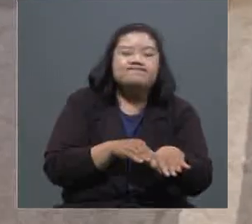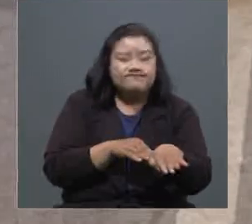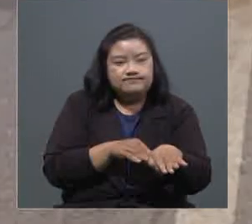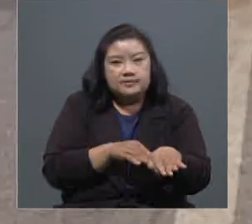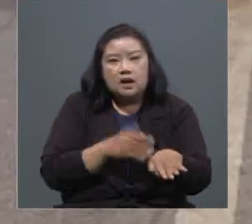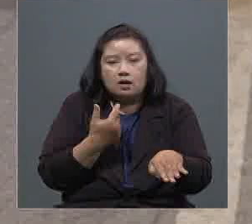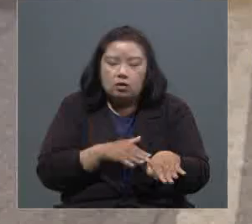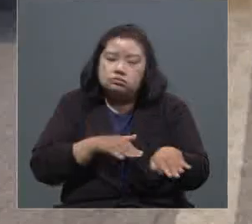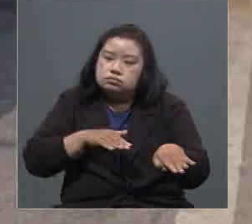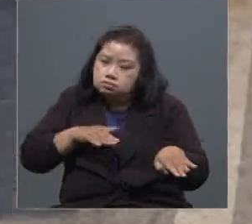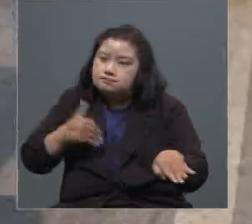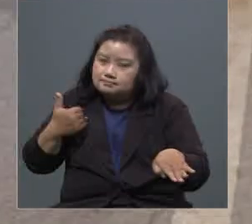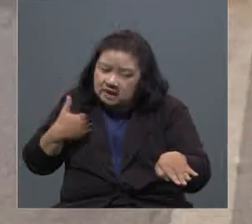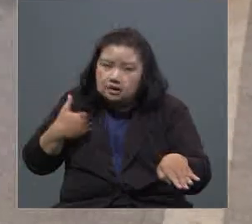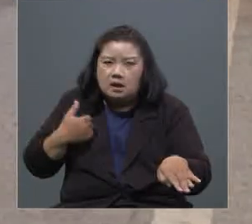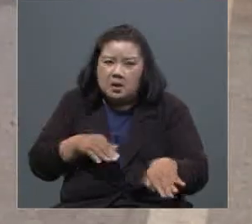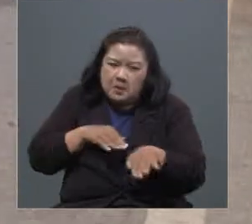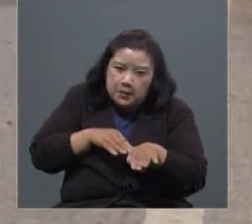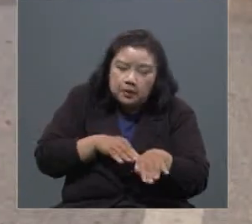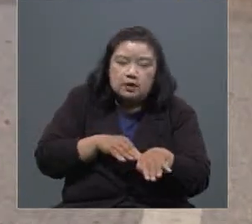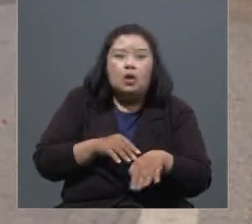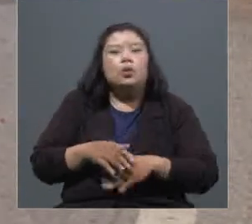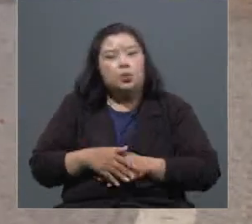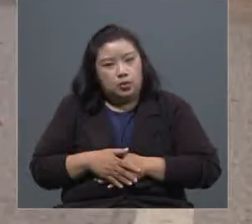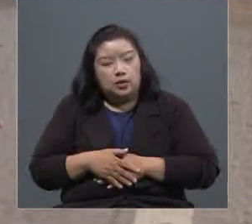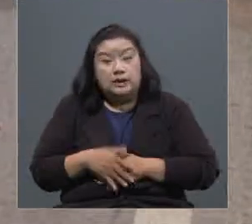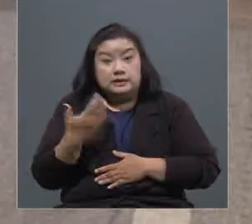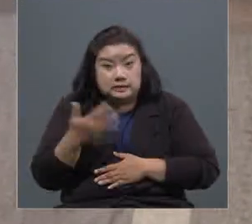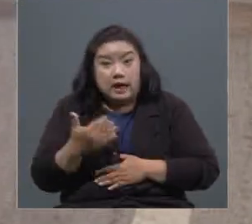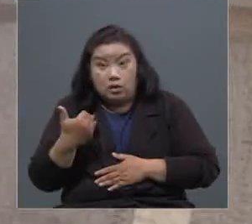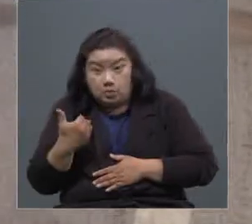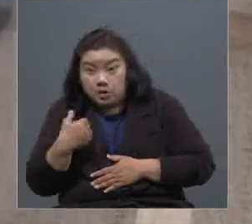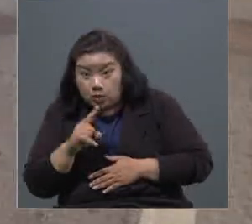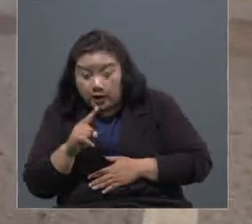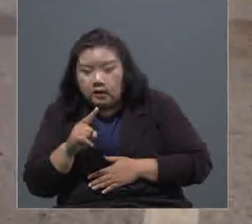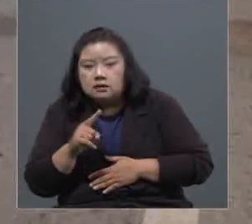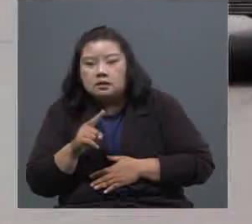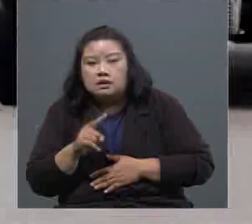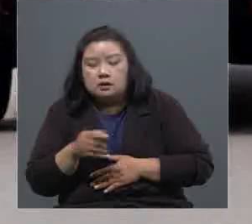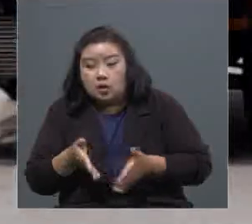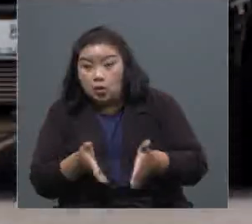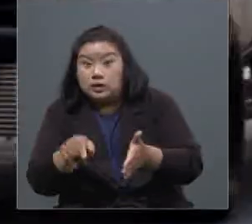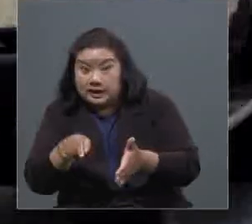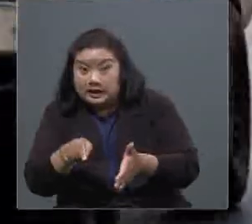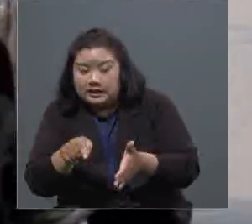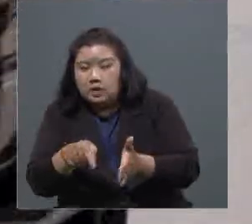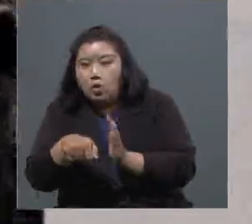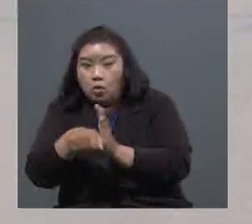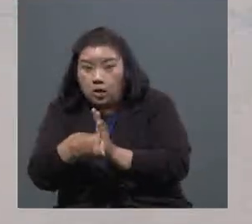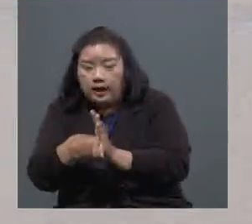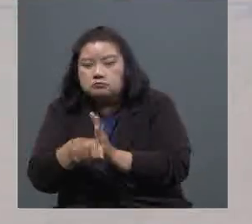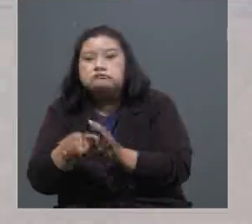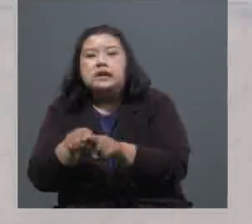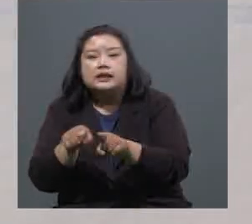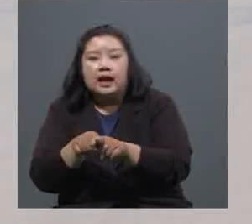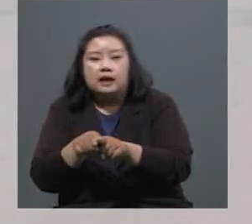ชะลอตัวบางจุดก็ติดด้วยนะคะในขณะเดียวกันที่บริเวณถนนเลี่ยงเมืองนครราชสีมาซึ่งเป็นถนนที่รับรถ